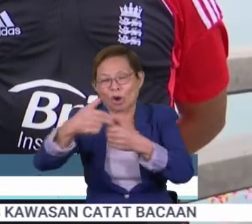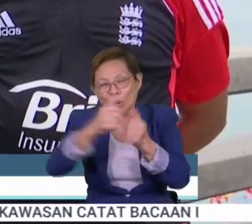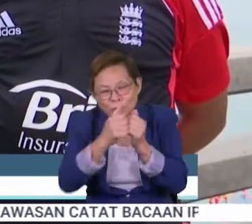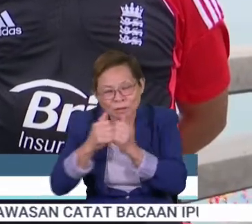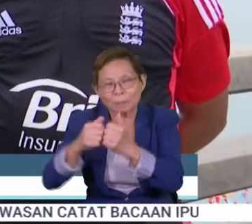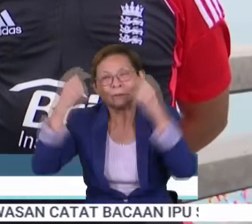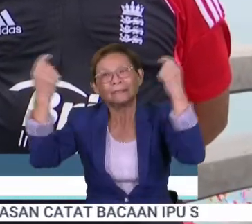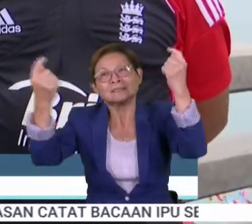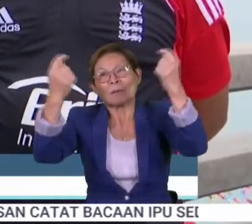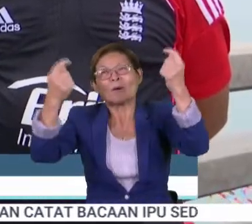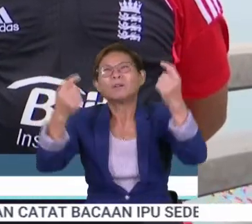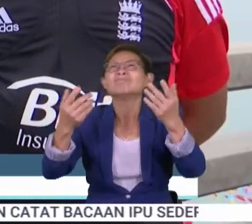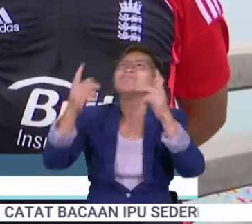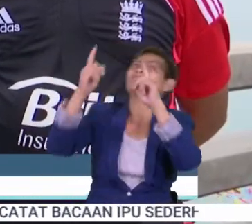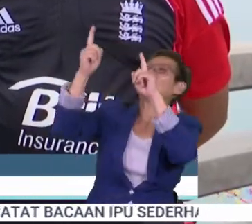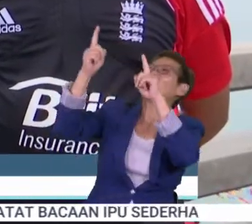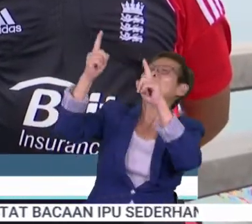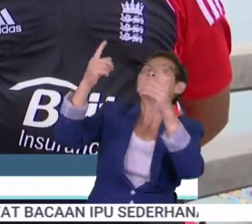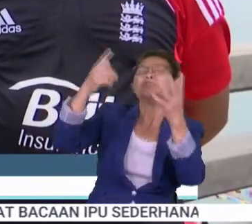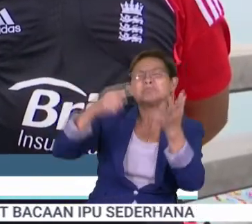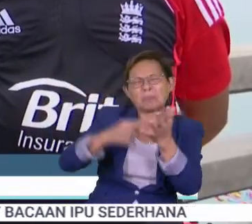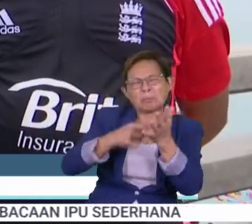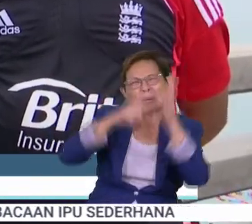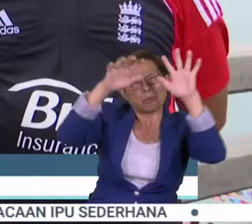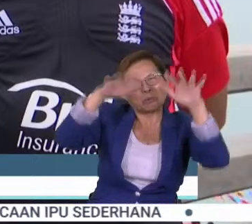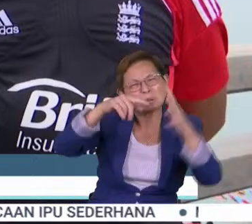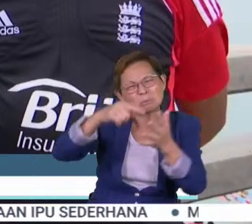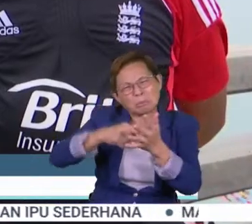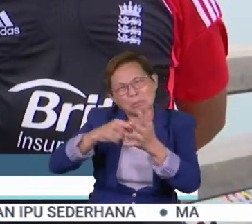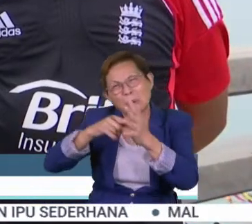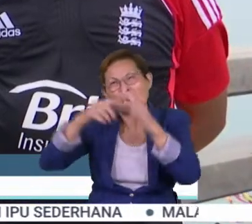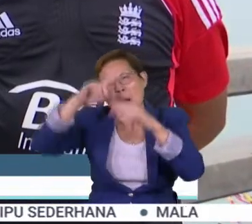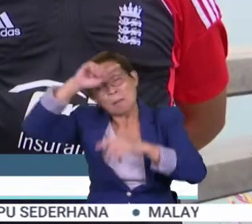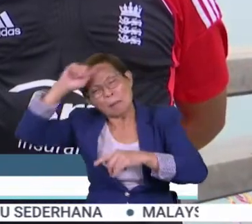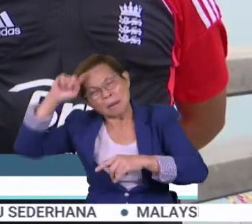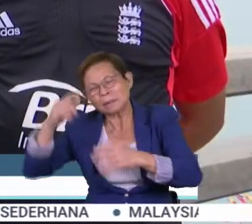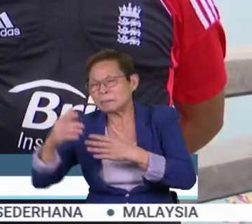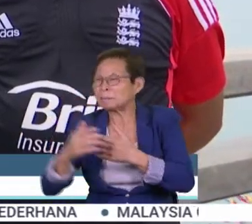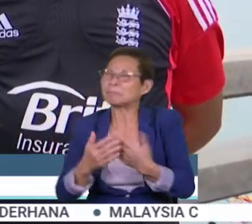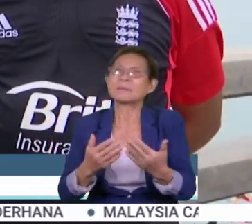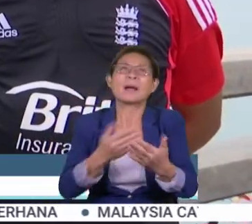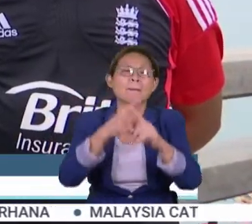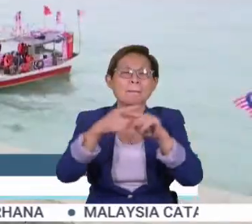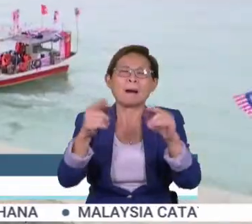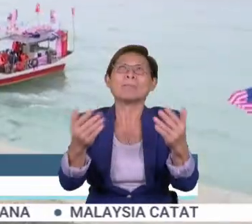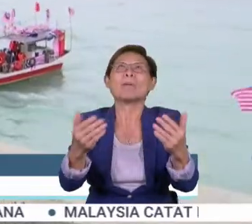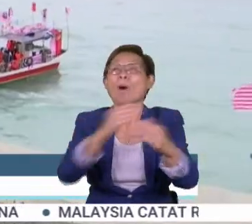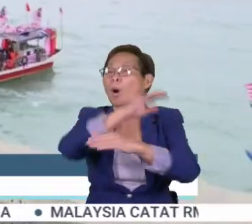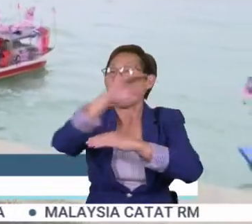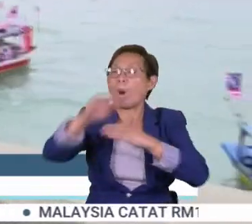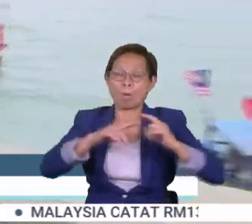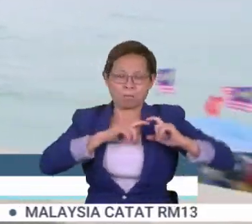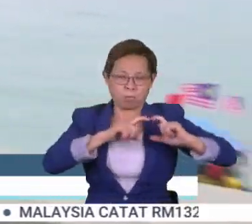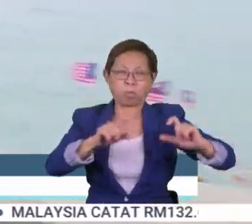ini. Walaupun cuaca yang tidak menentu, alhamdulillah semua memberikan komitmen yang tinggi untuk menjayakan program pada hari ini.